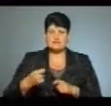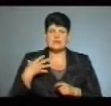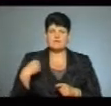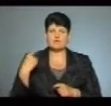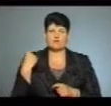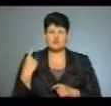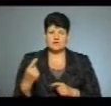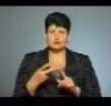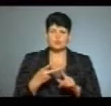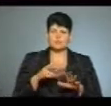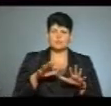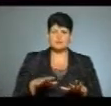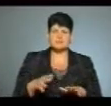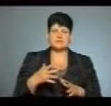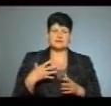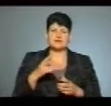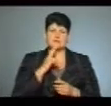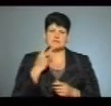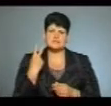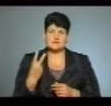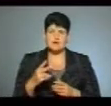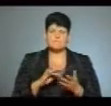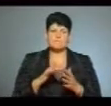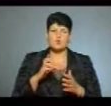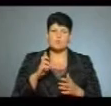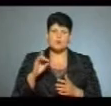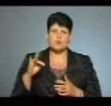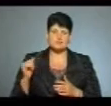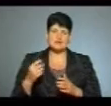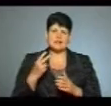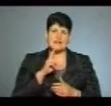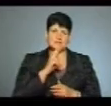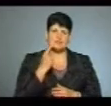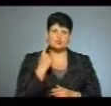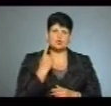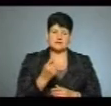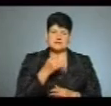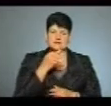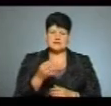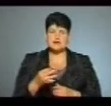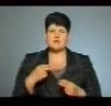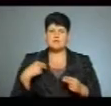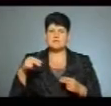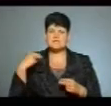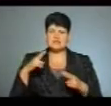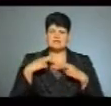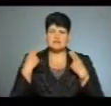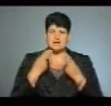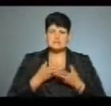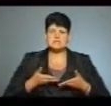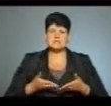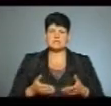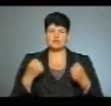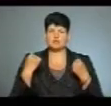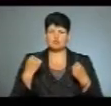друге місце у команди «Кременець-2» і бронза у команди «Кременець-1», повідомив президент Федерації санного спорту України Анатолій